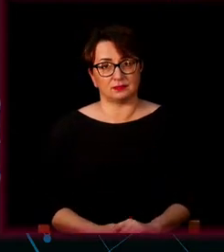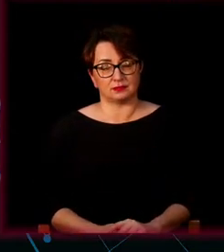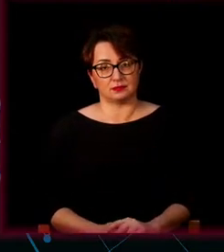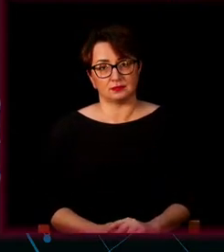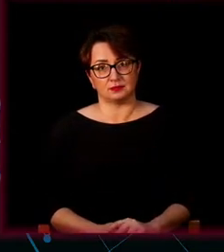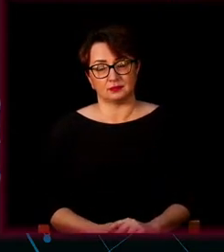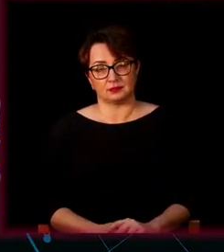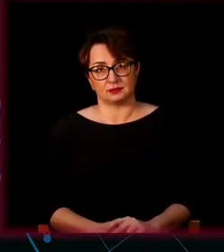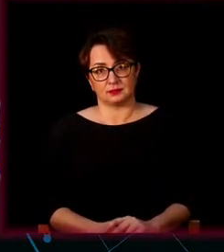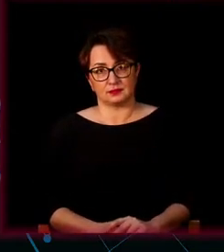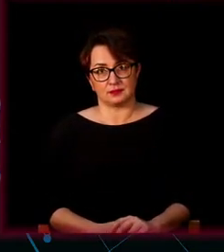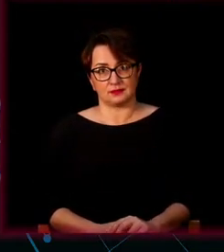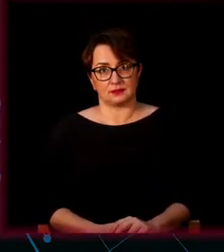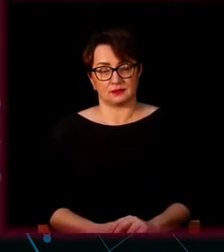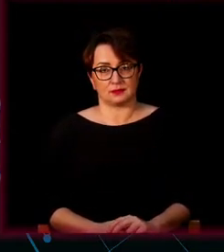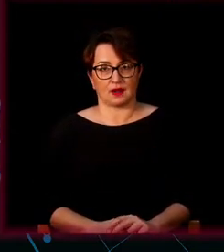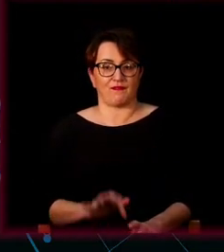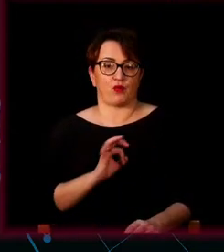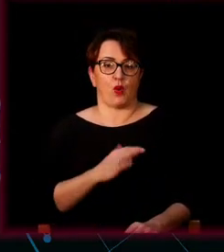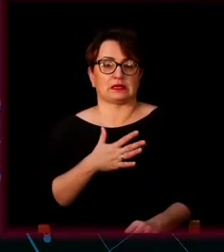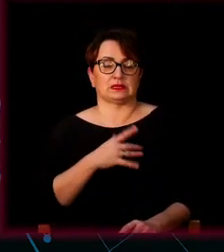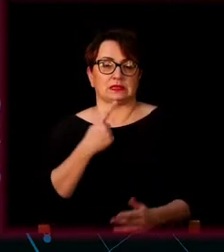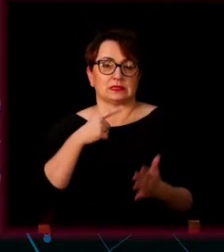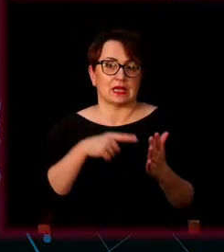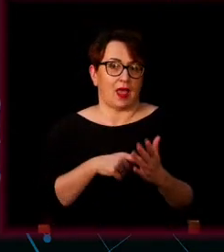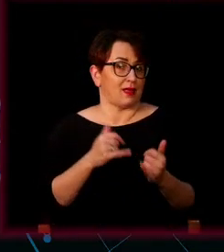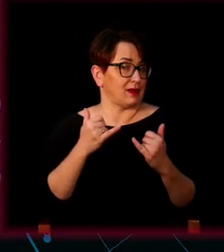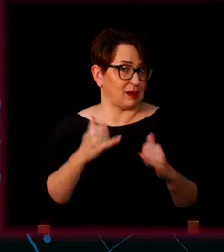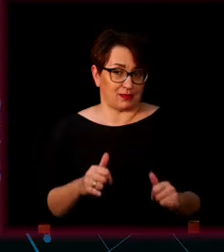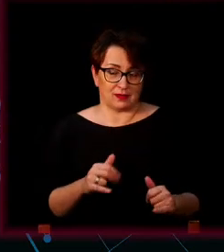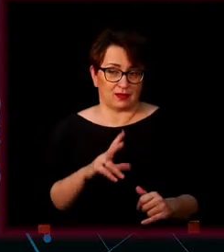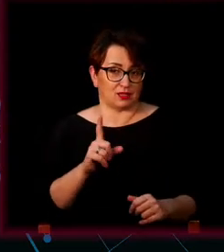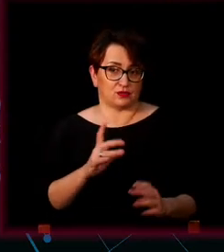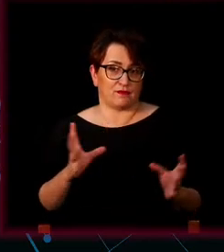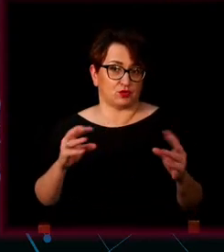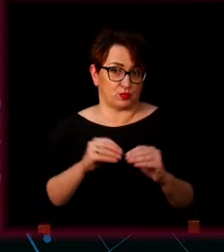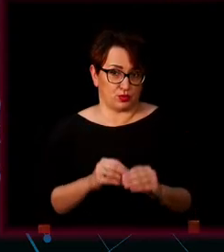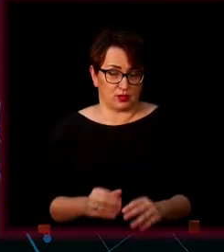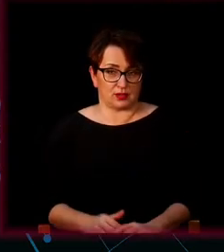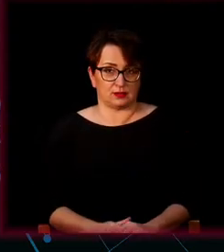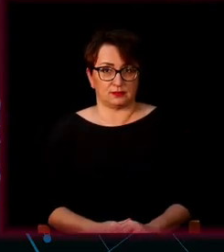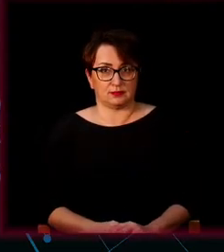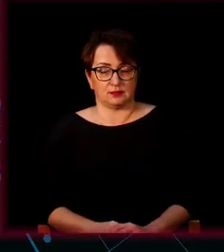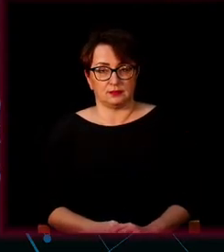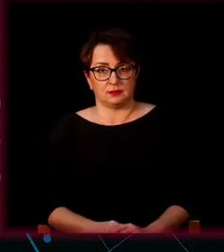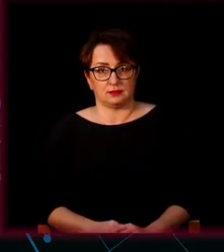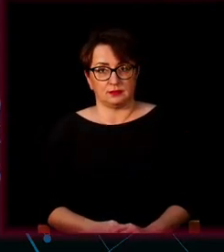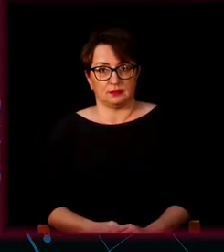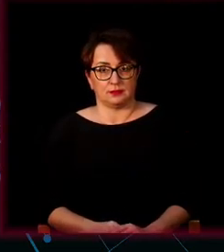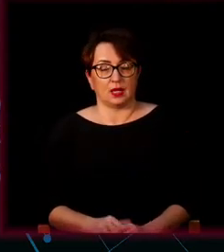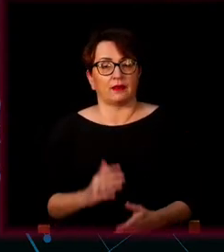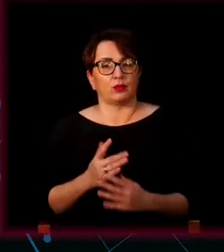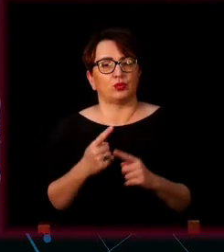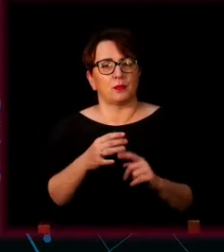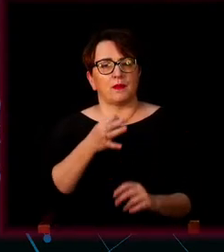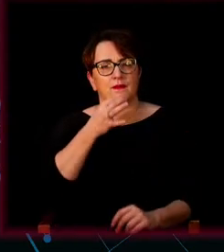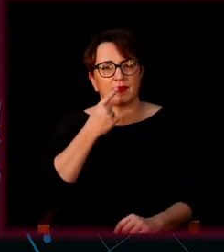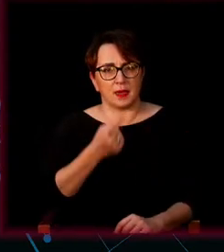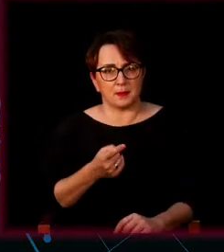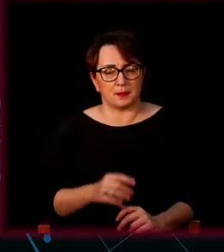z tego patriotyzmu w swoich celach zupełnie innych. Zresztą to też pominę, tylko wspomnę, że